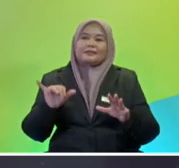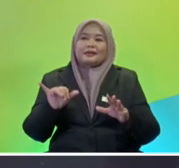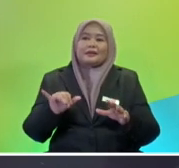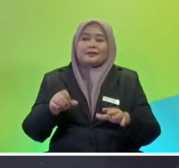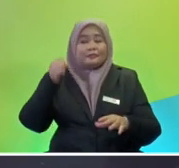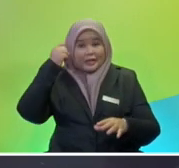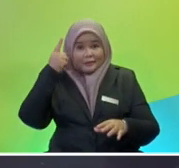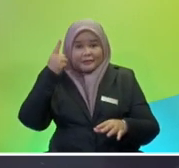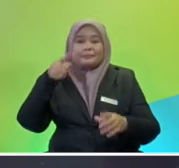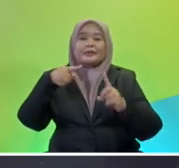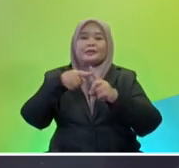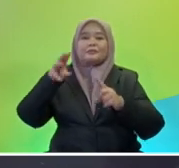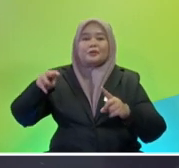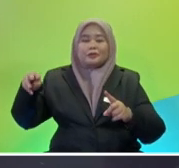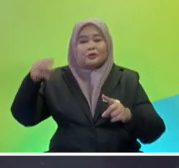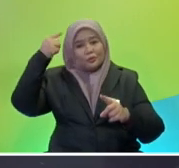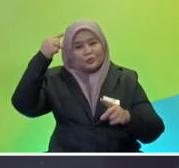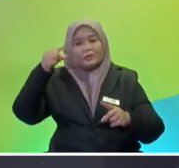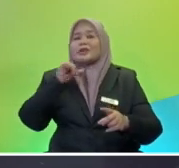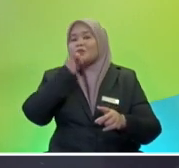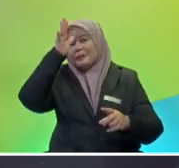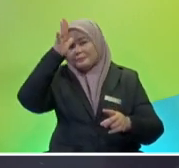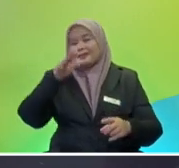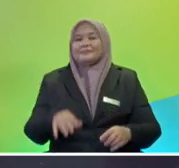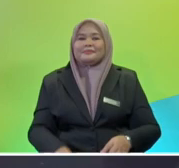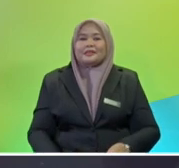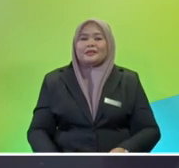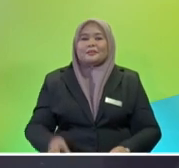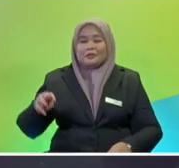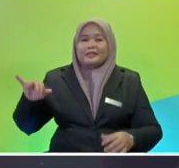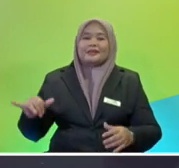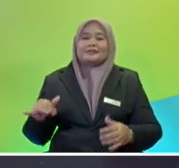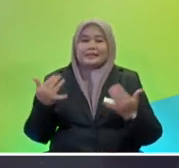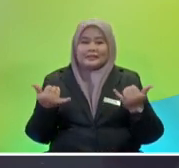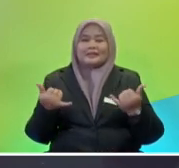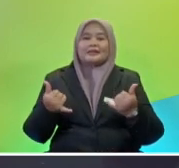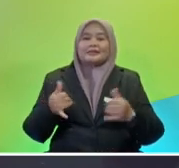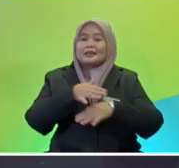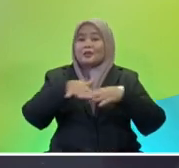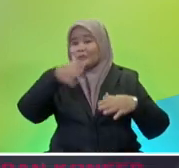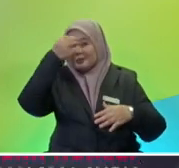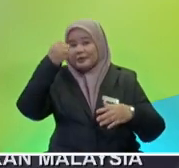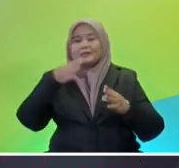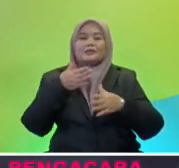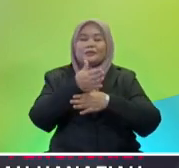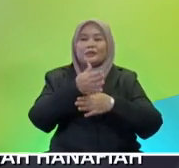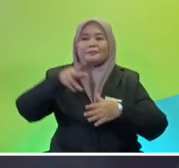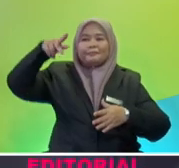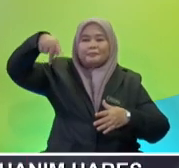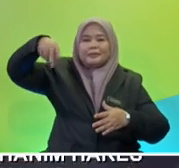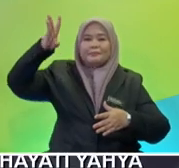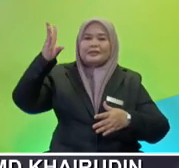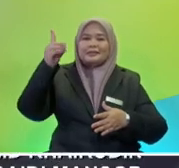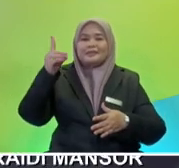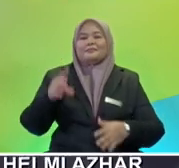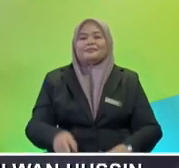kepada semua pendidik ibu dan ayah dan juga murid-murid yang sedang mengerikan kami jangan lupa terus ikuti pencak silat